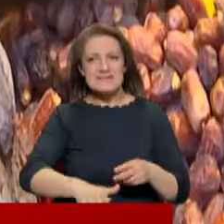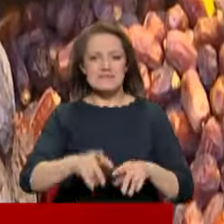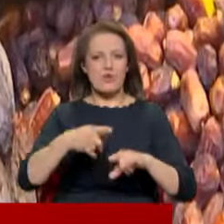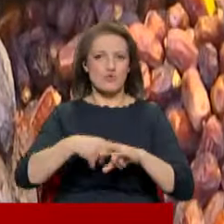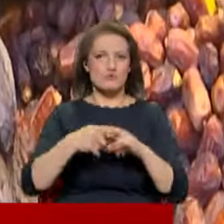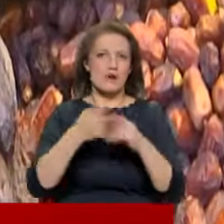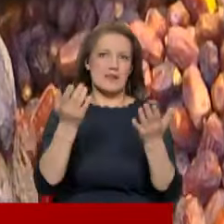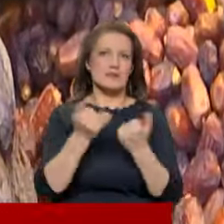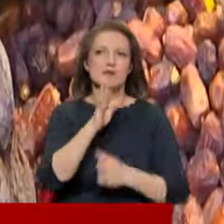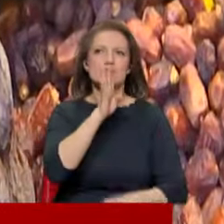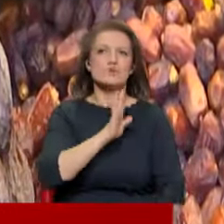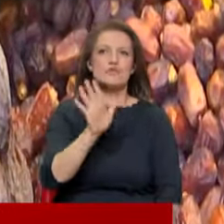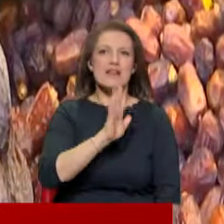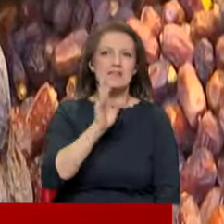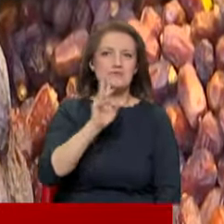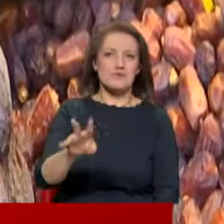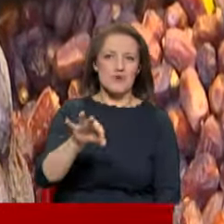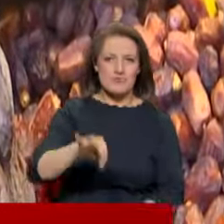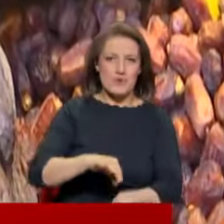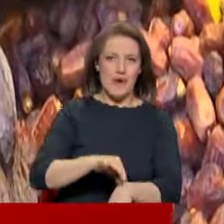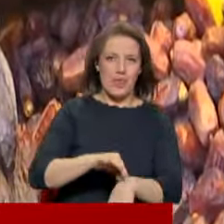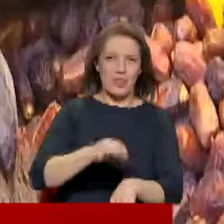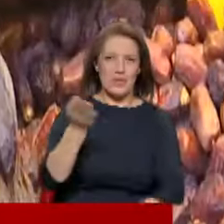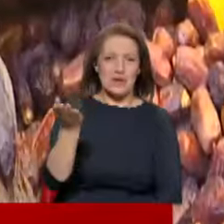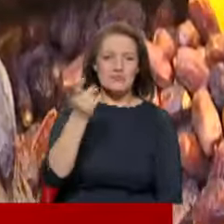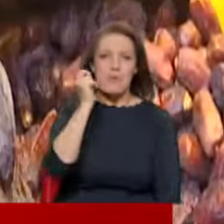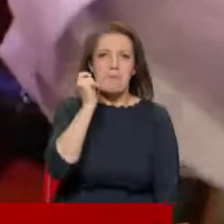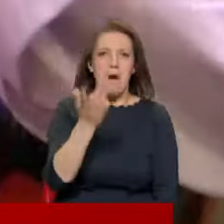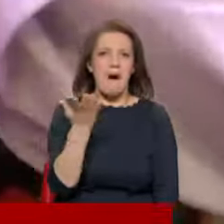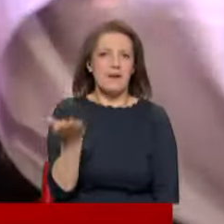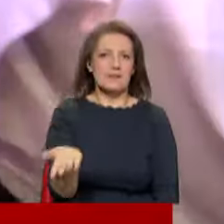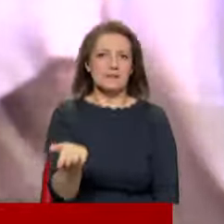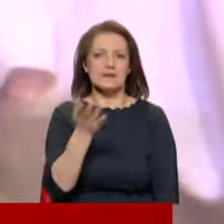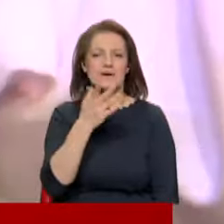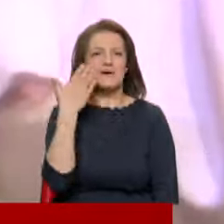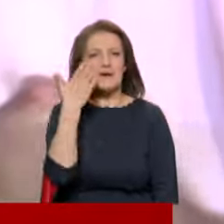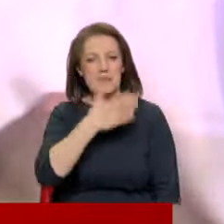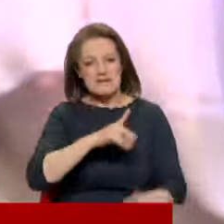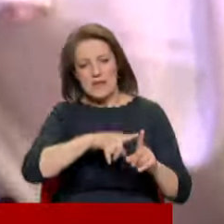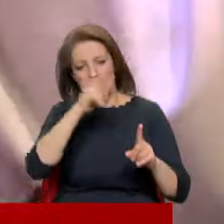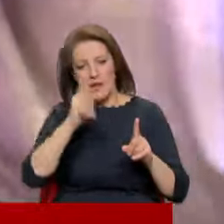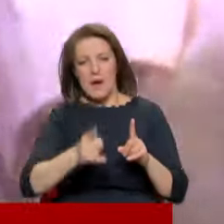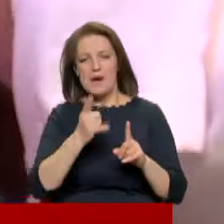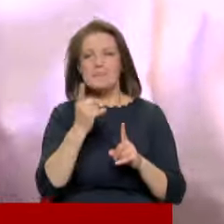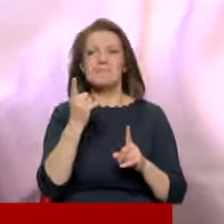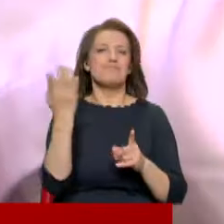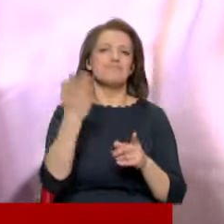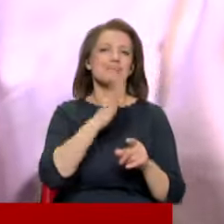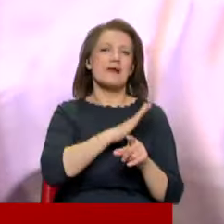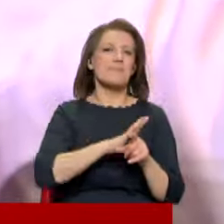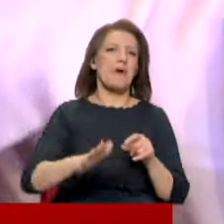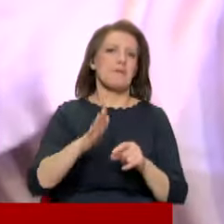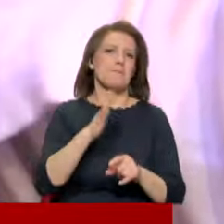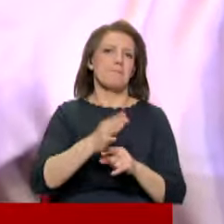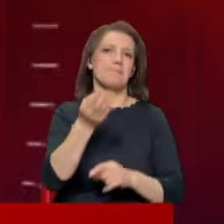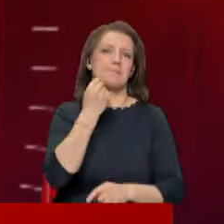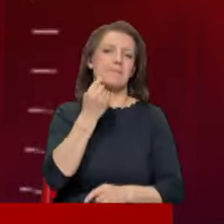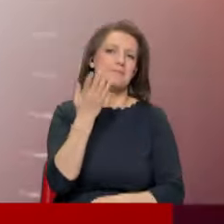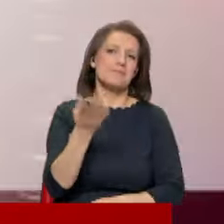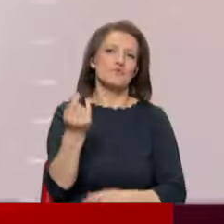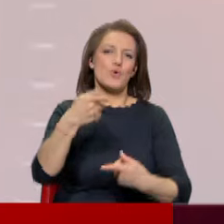alınır. 450'yi görüyorum şu an. Çok ya, çok. Ramazan'dan Ramazan'a damakları şenlendirirdi pastırma.